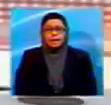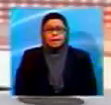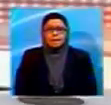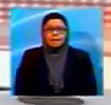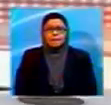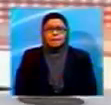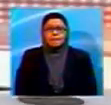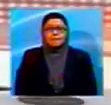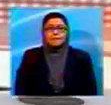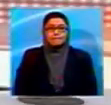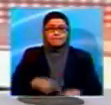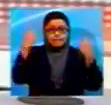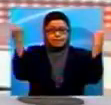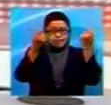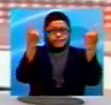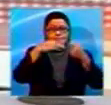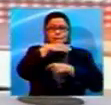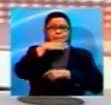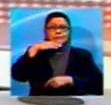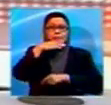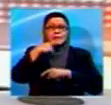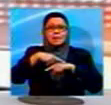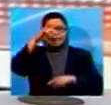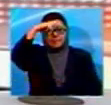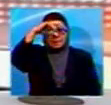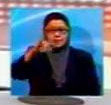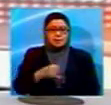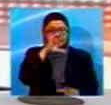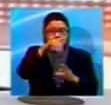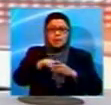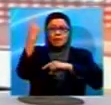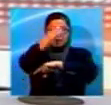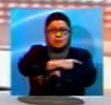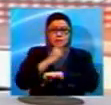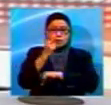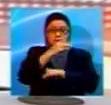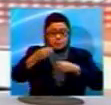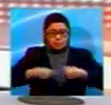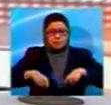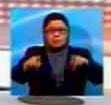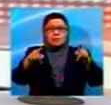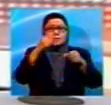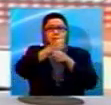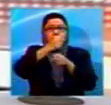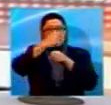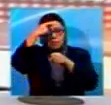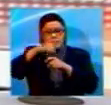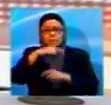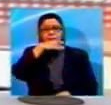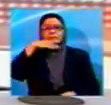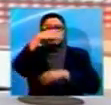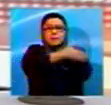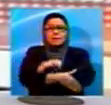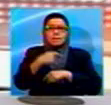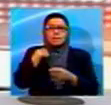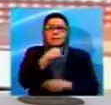ini festival belia Putrajaya 2014 memasuki hari kedua dan memberi peluang pekerjaan kepada Belia di negara kita